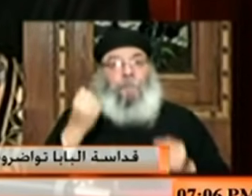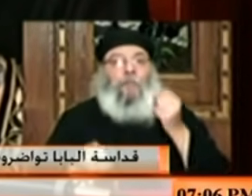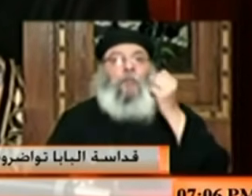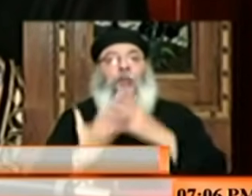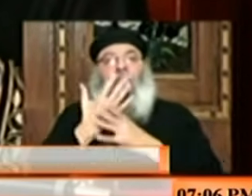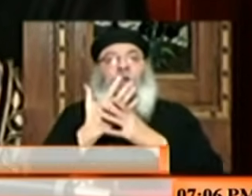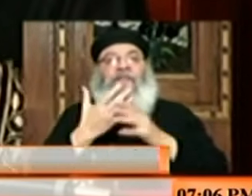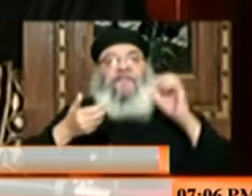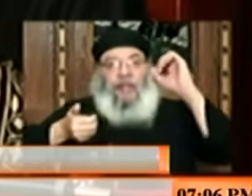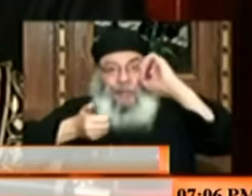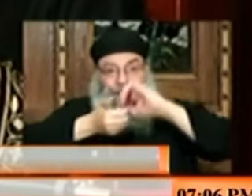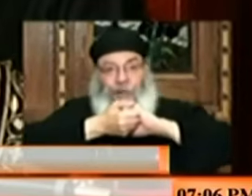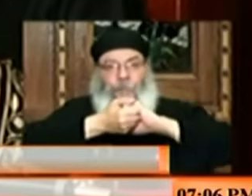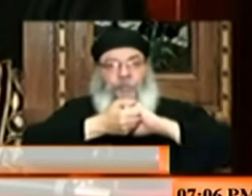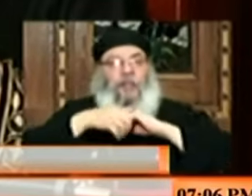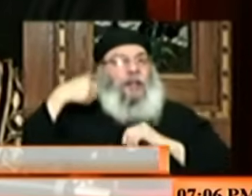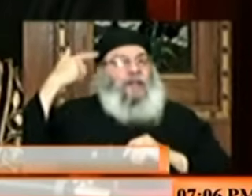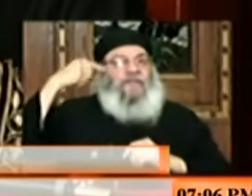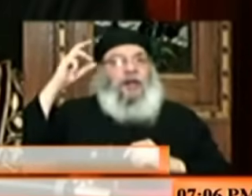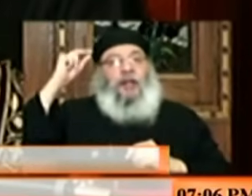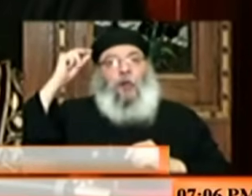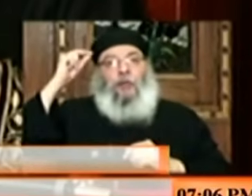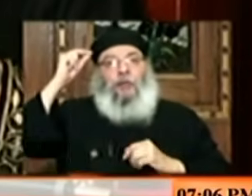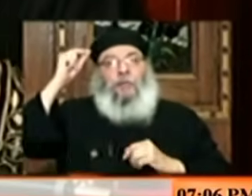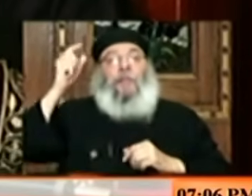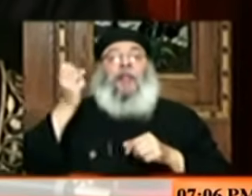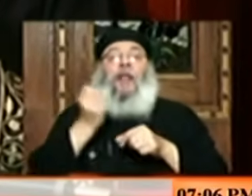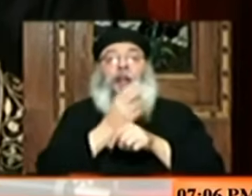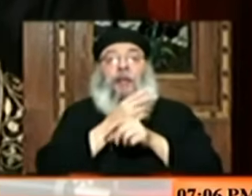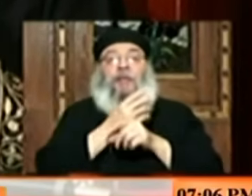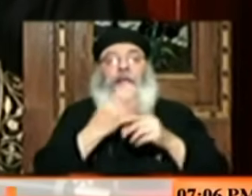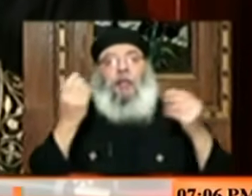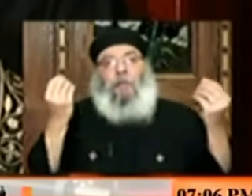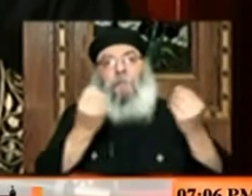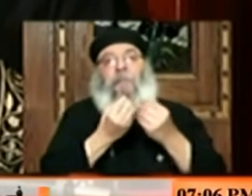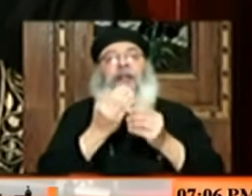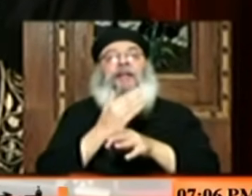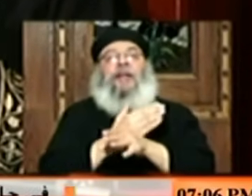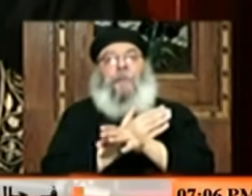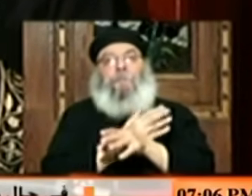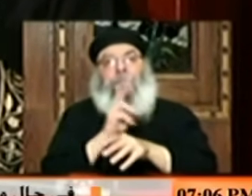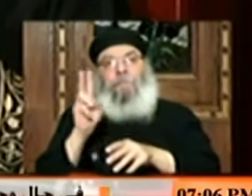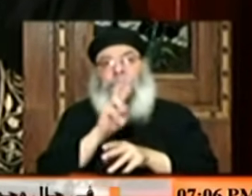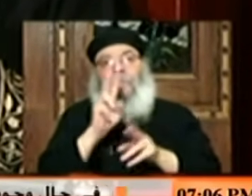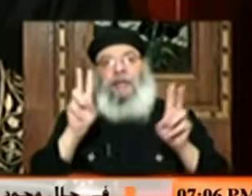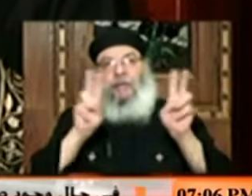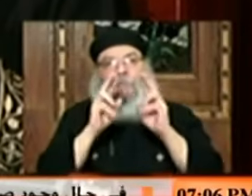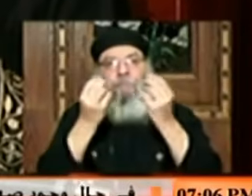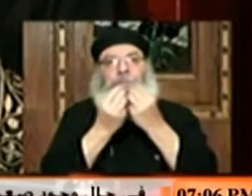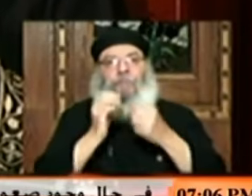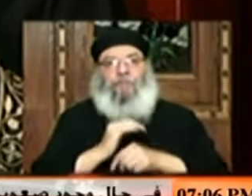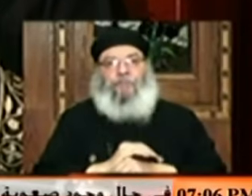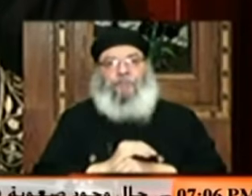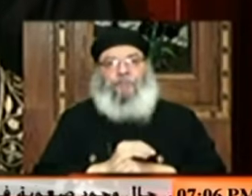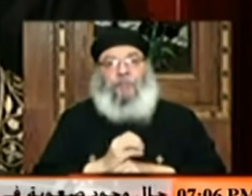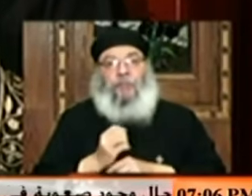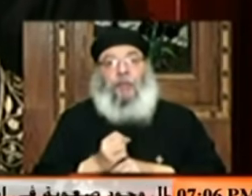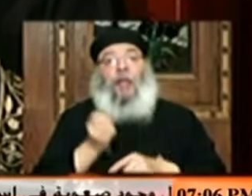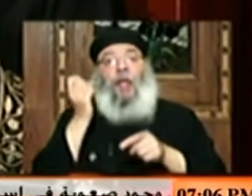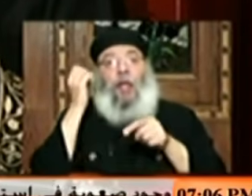في ربط بحسب فكر اليهود ما بين الخطيه وما بين المرض ده